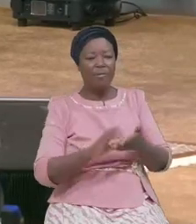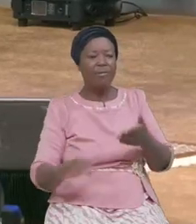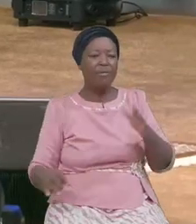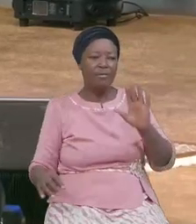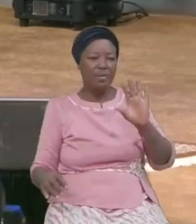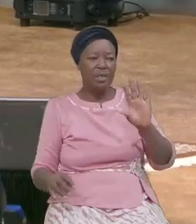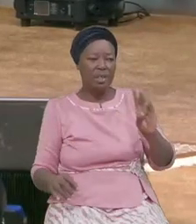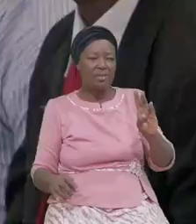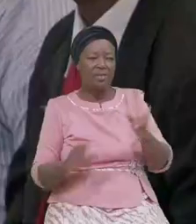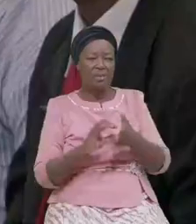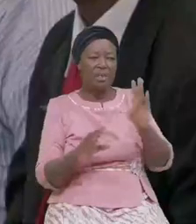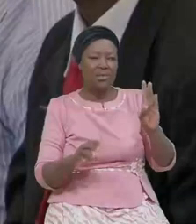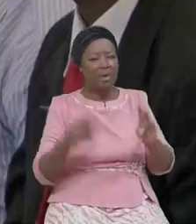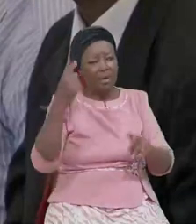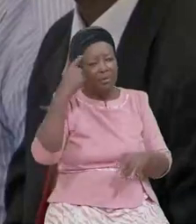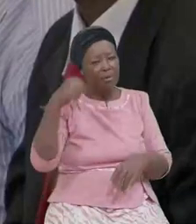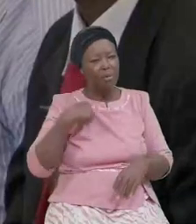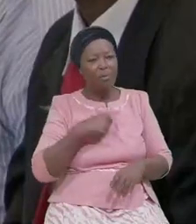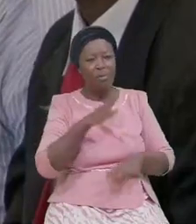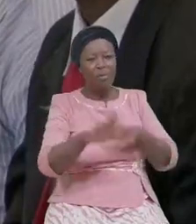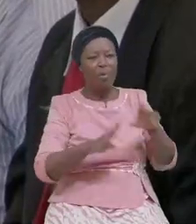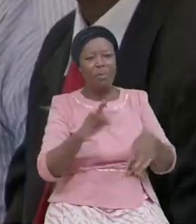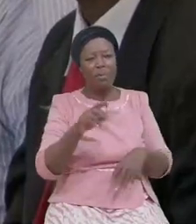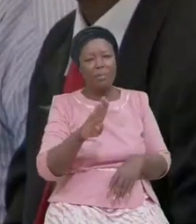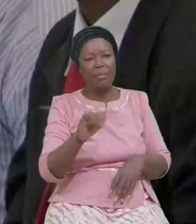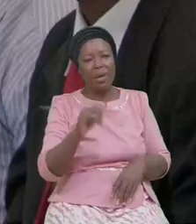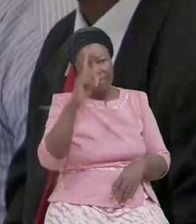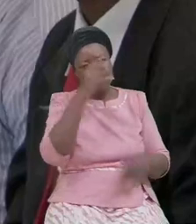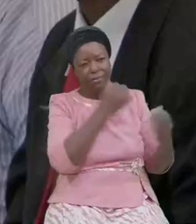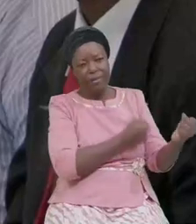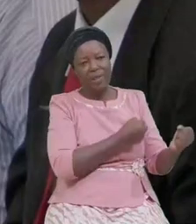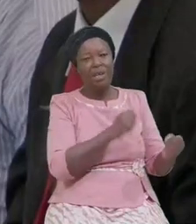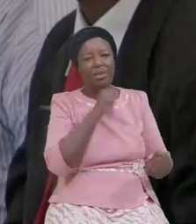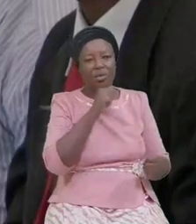Verset 7. Car nous marchons par la foi et non par la vue.